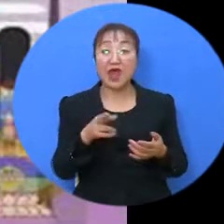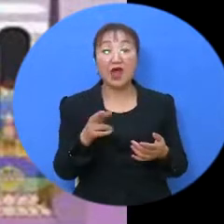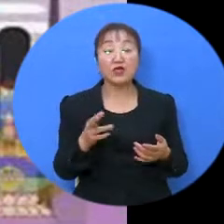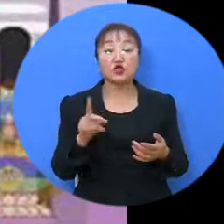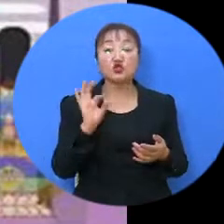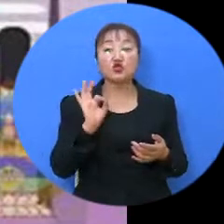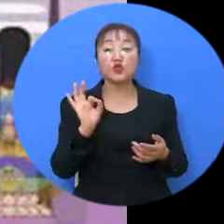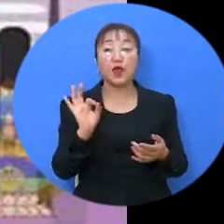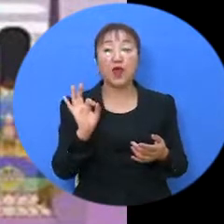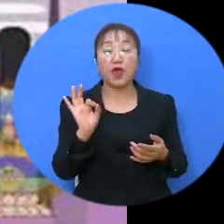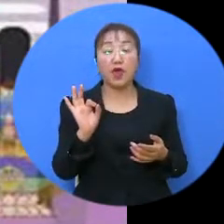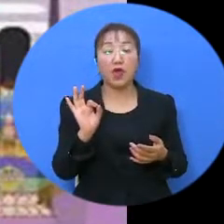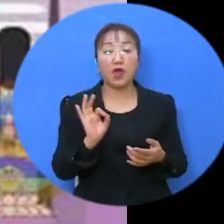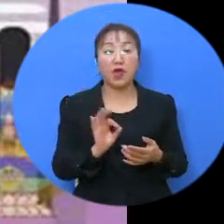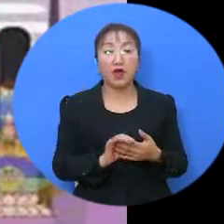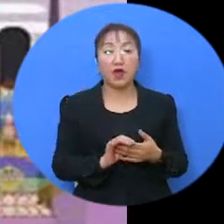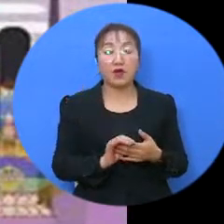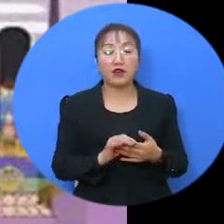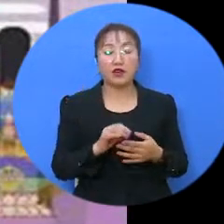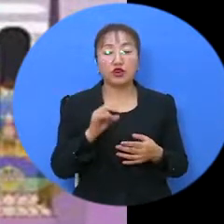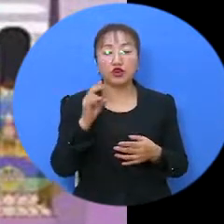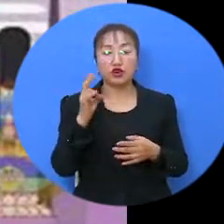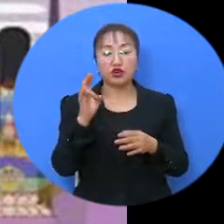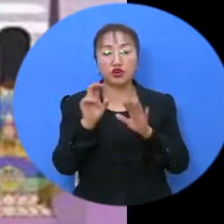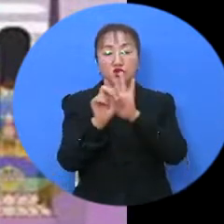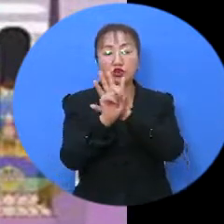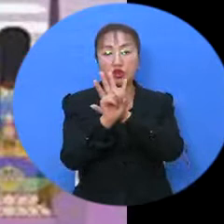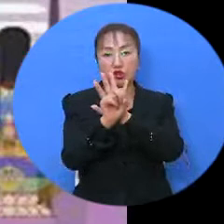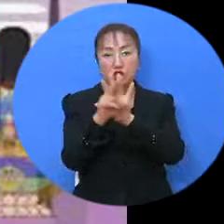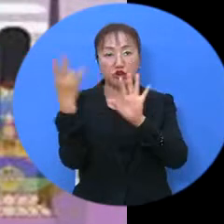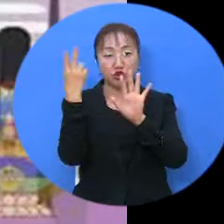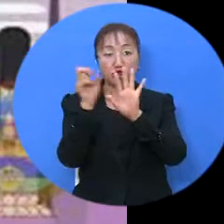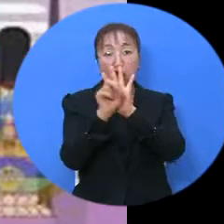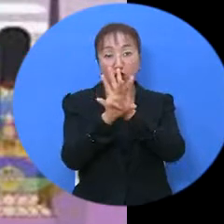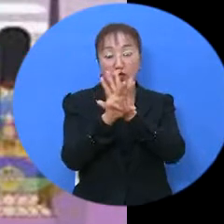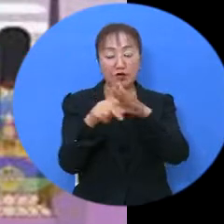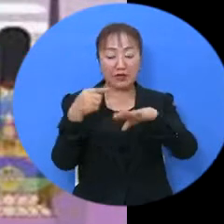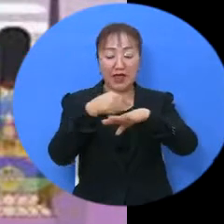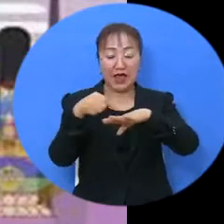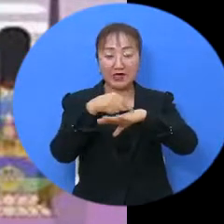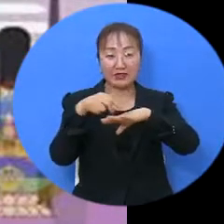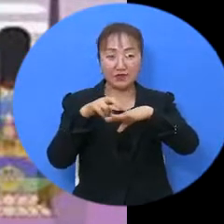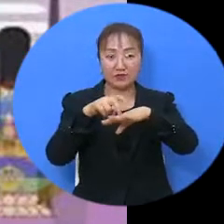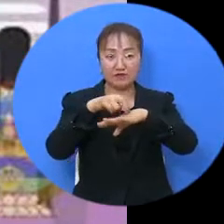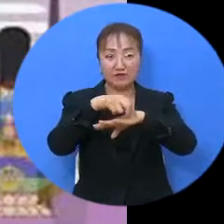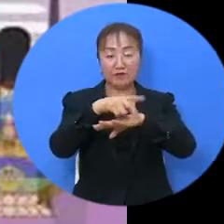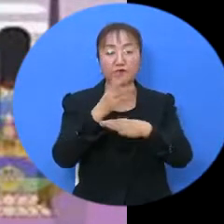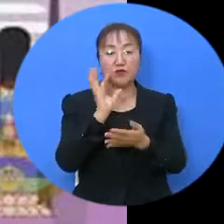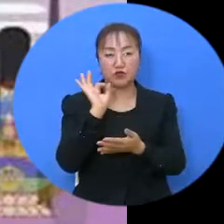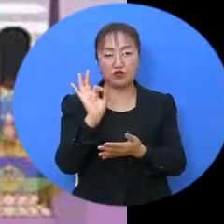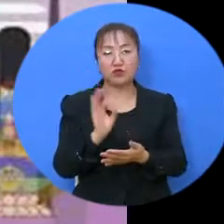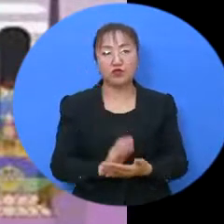ээ? За ноон гэрэл болон явгууны гарцаар гарч ийн тийм үү? Тийм учраас зүв байна.